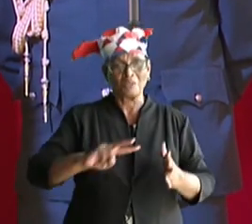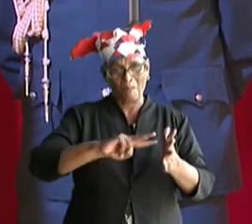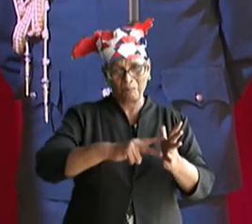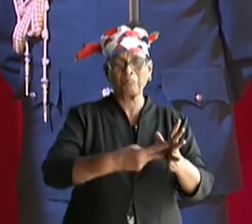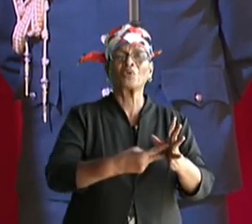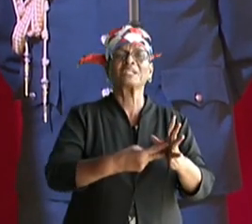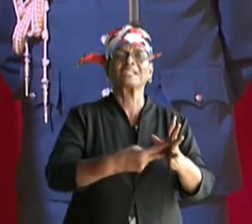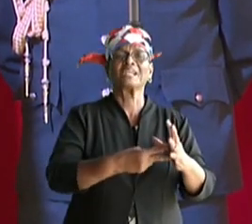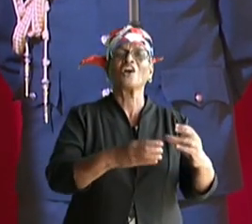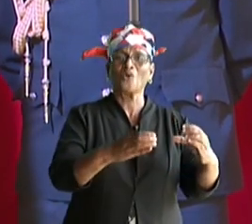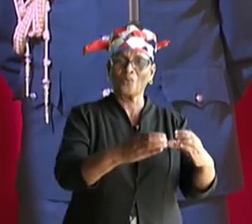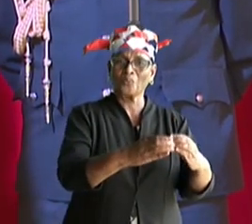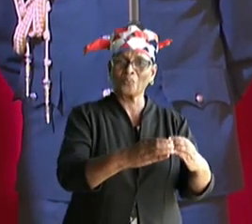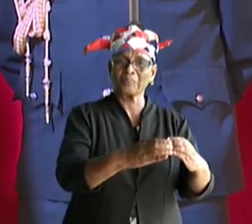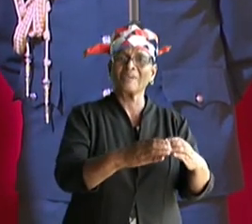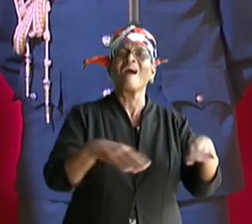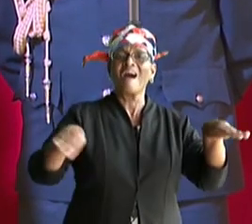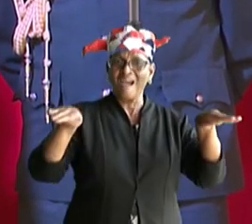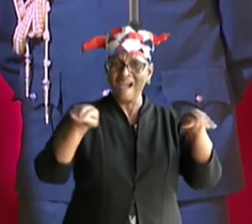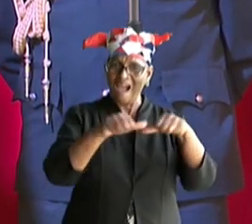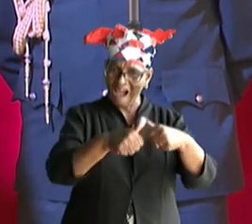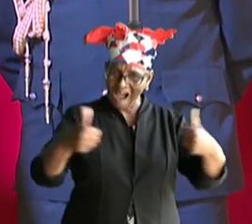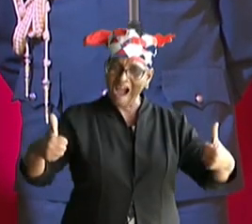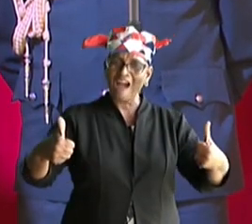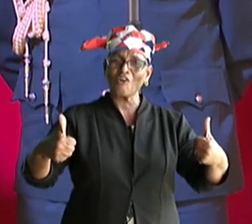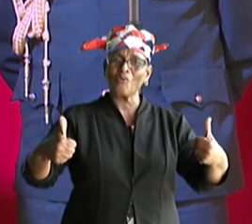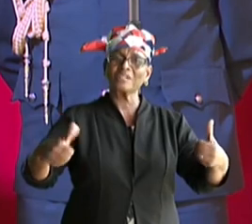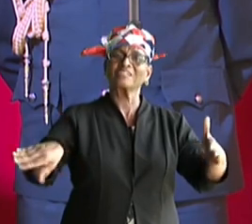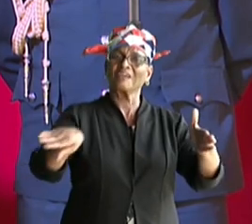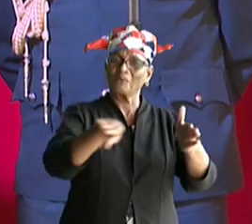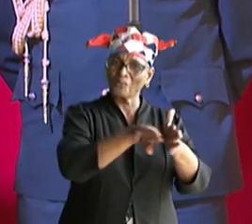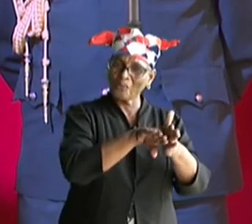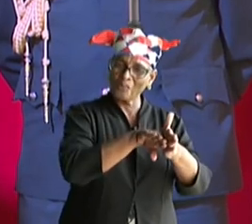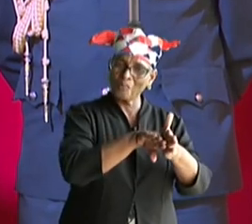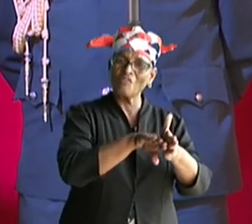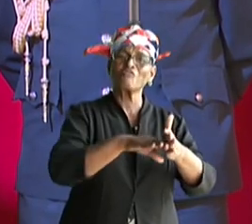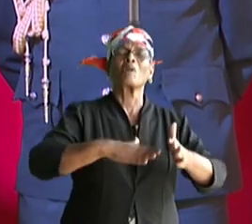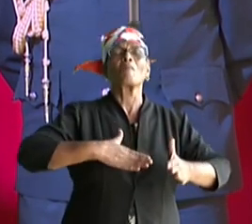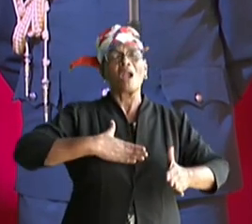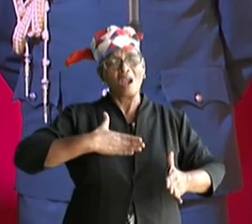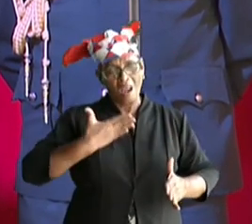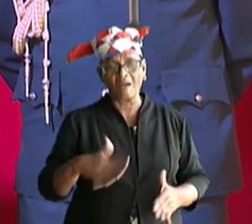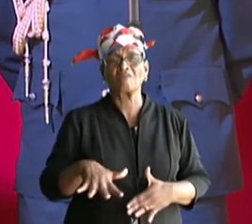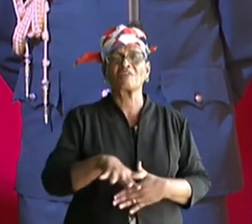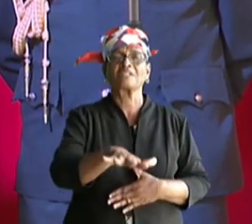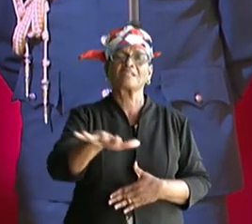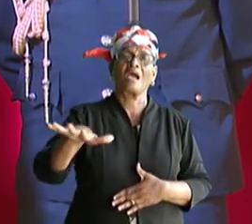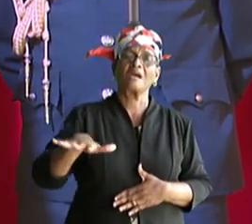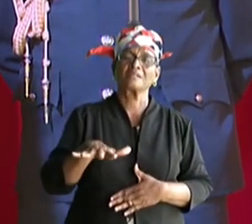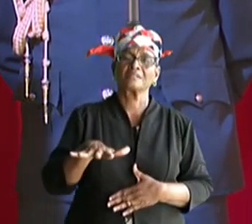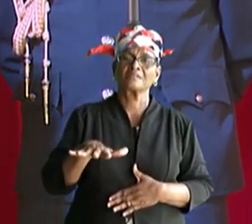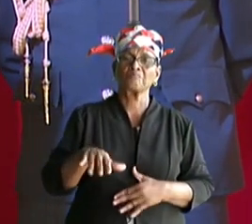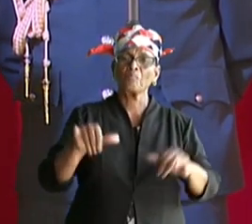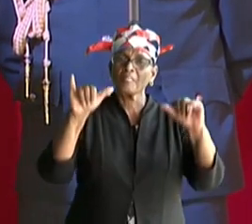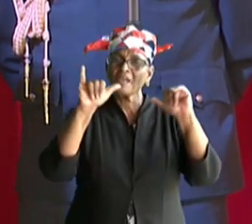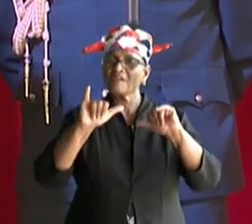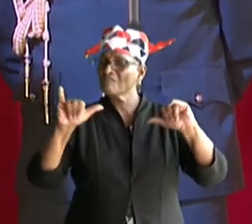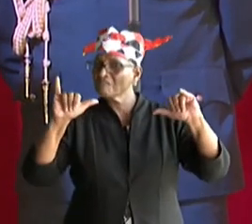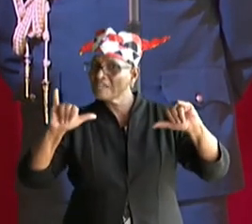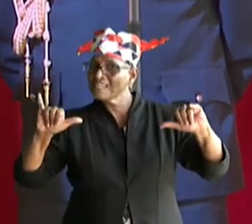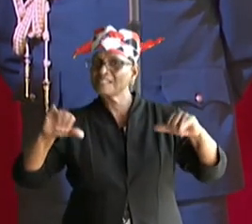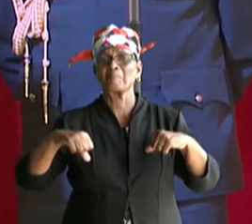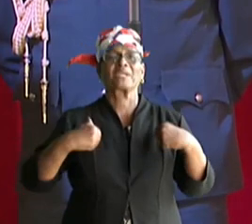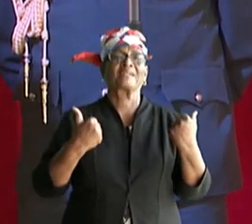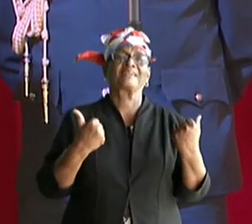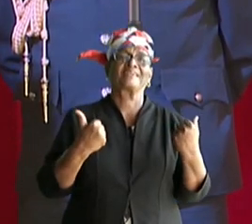een akkoord waren gekomen in het belang van de natie. De feestelijkheden konden beginnen.